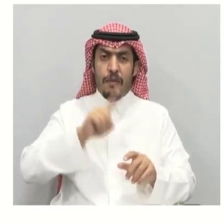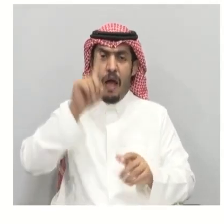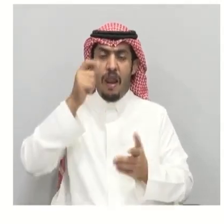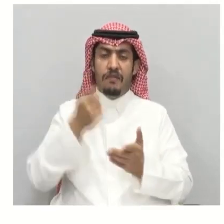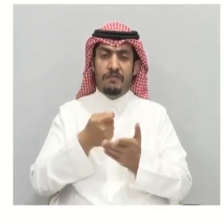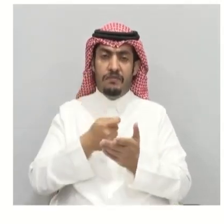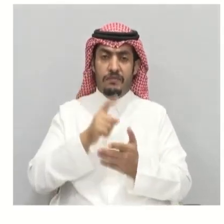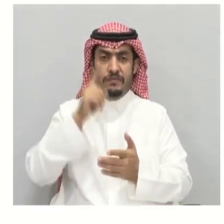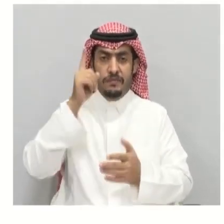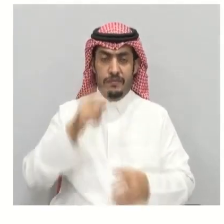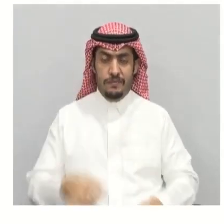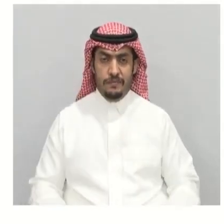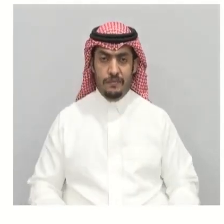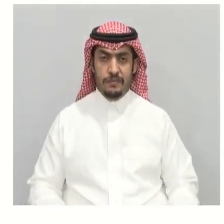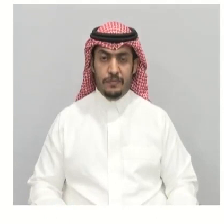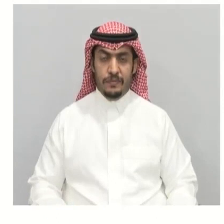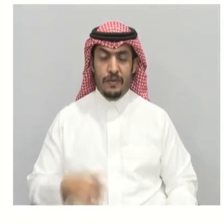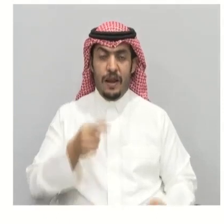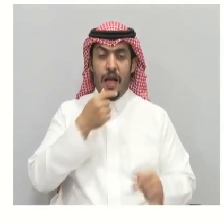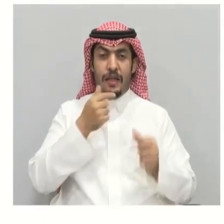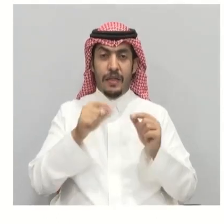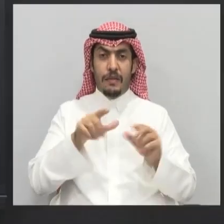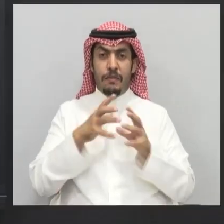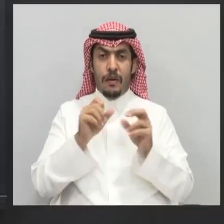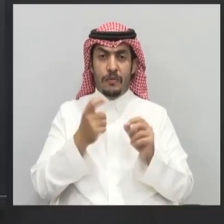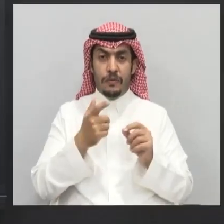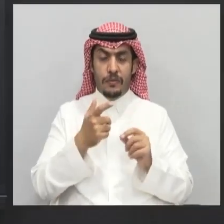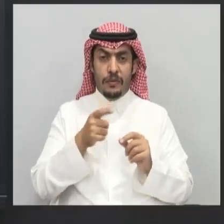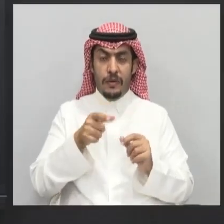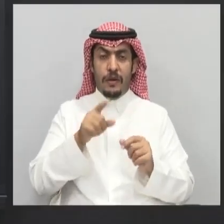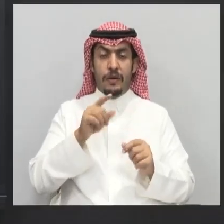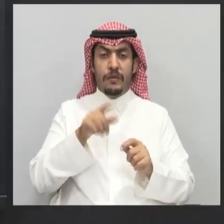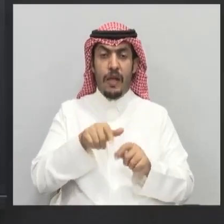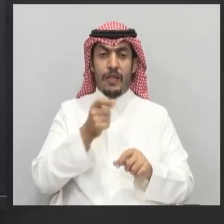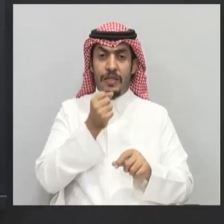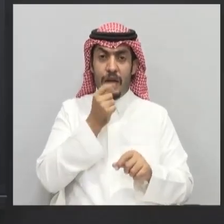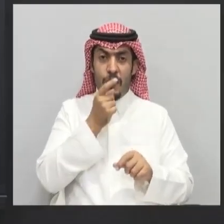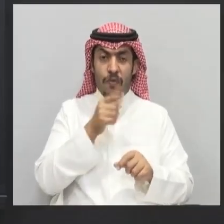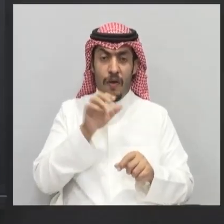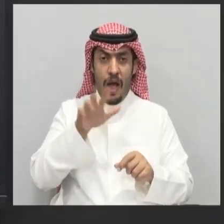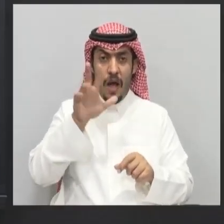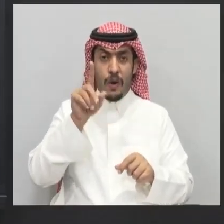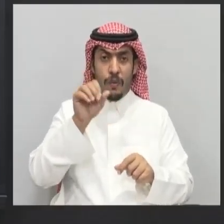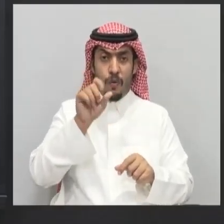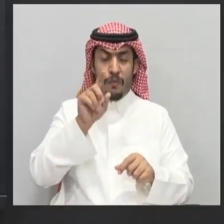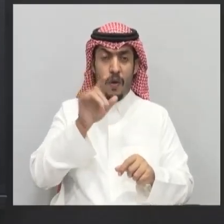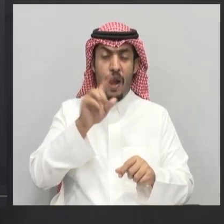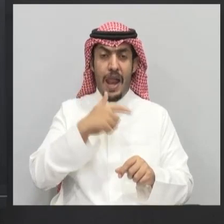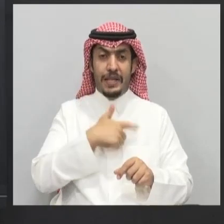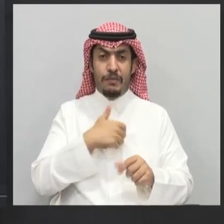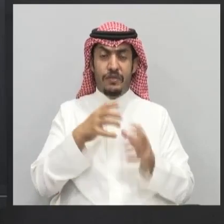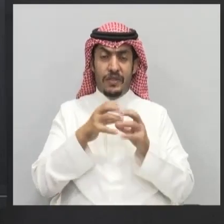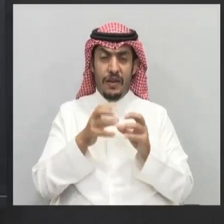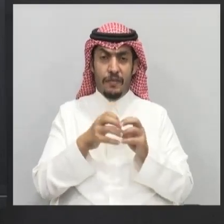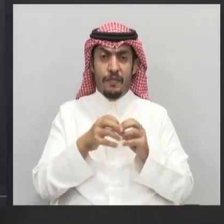كتبه الله عليك فهذا الحديث يدل على ماذا يدل على ان التوحيد في الربوبيه وفي الاسماء